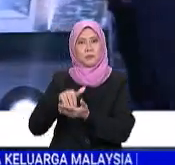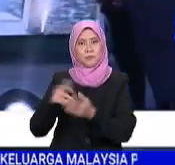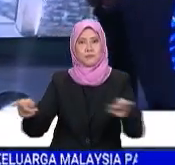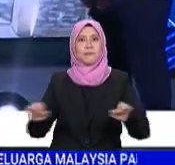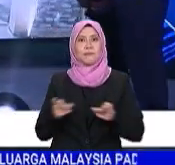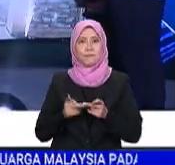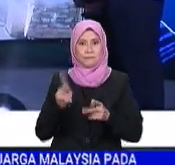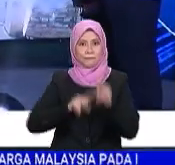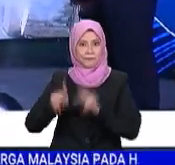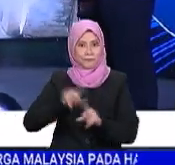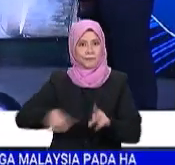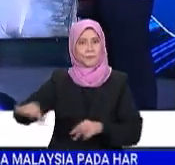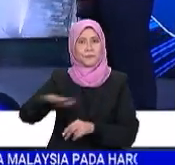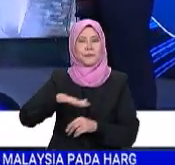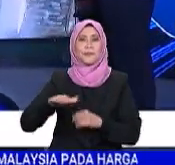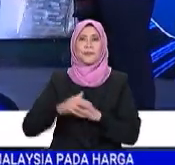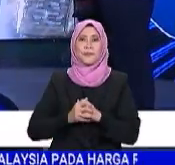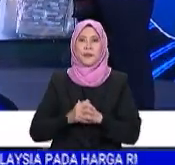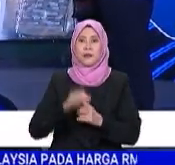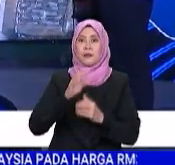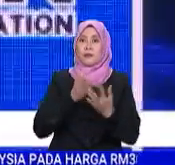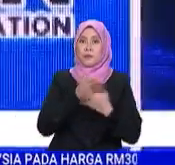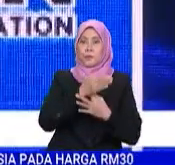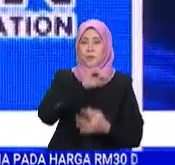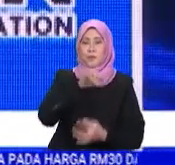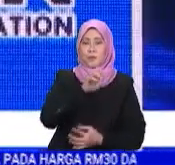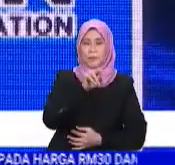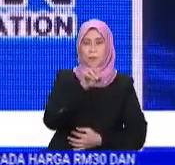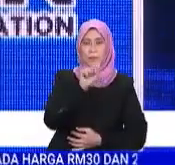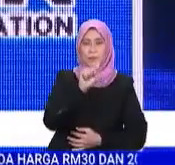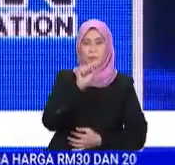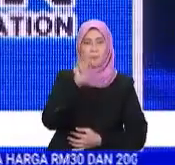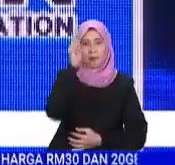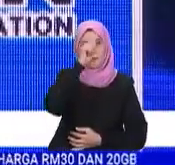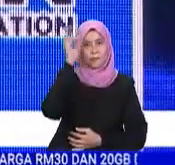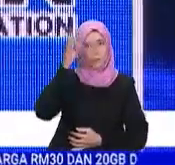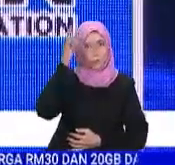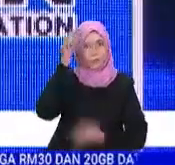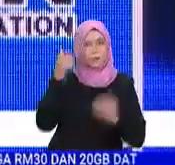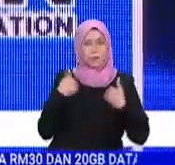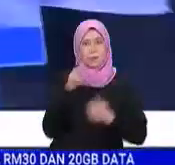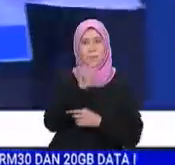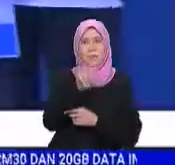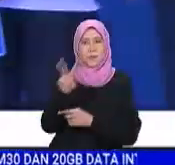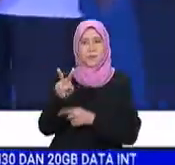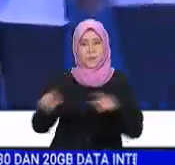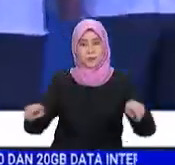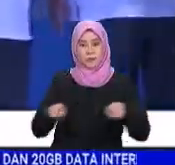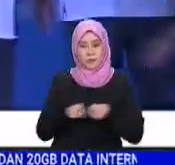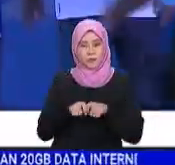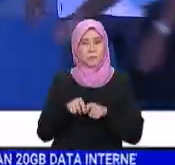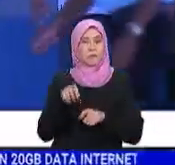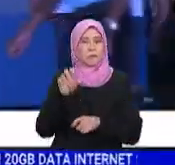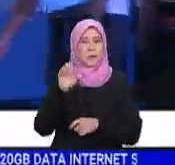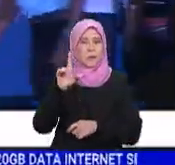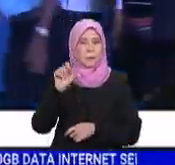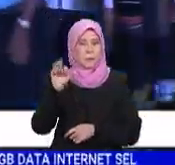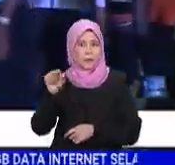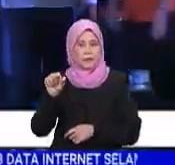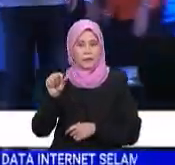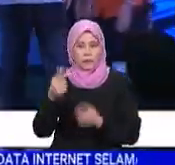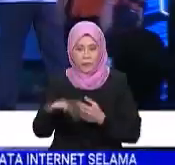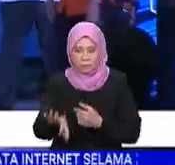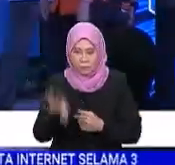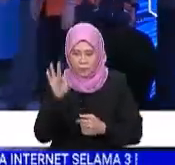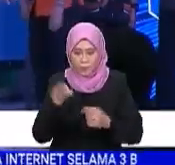berkenaan melalui inisiatif jendela oleh kerajaan persekutuan sebanyak 22 tampak di daerah Lembang telah dikenal pasti